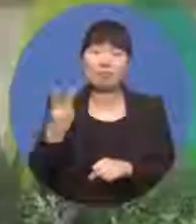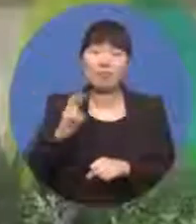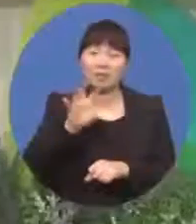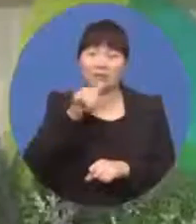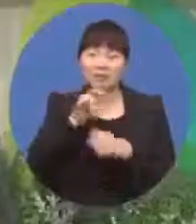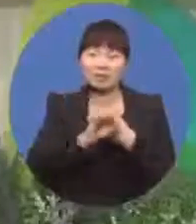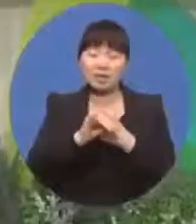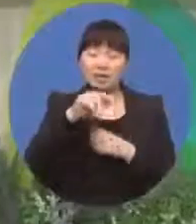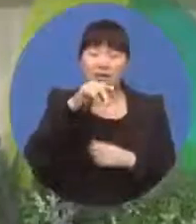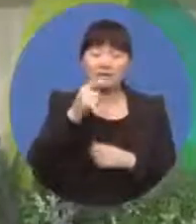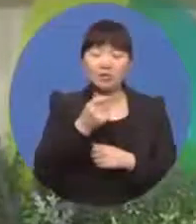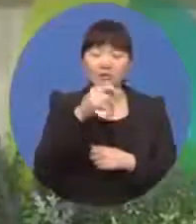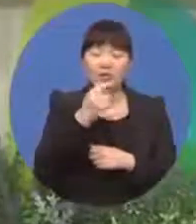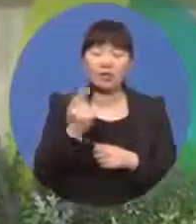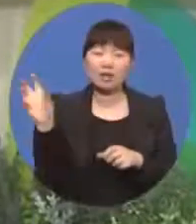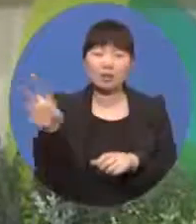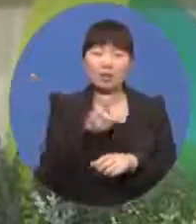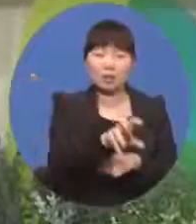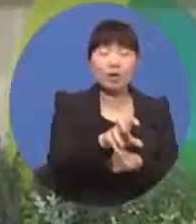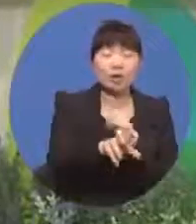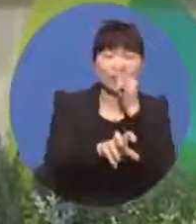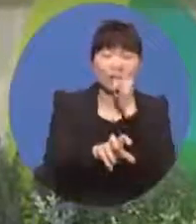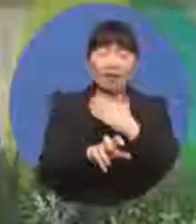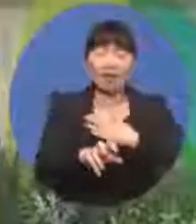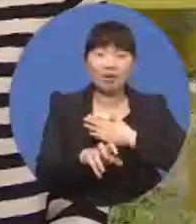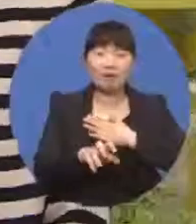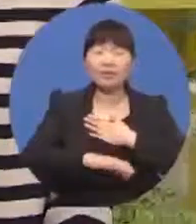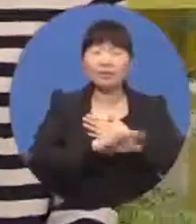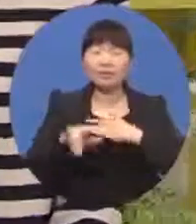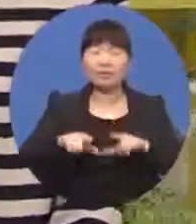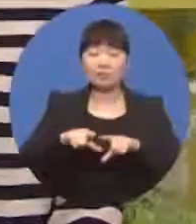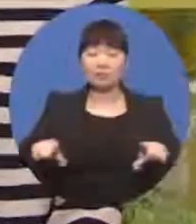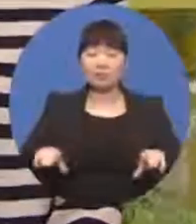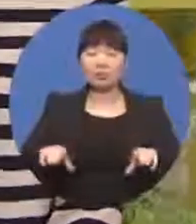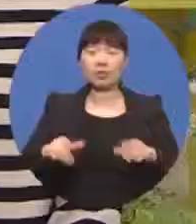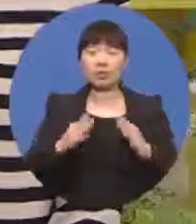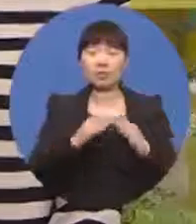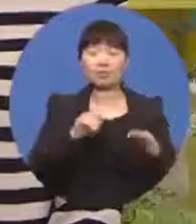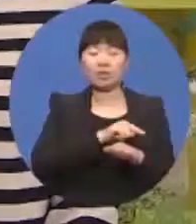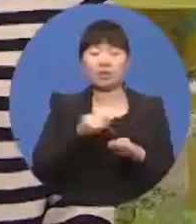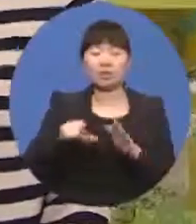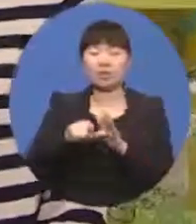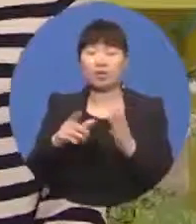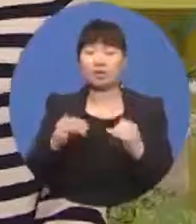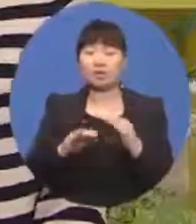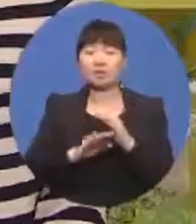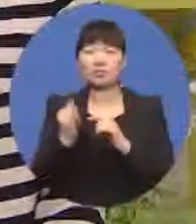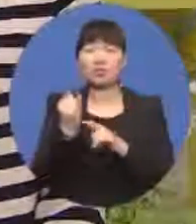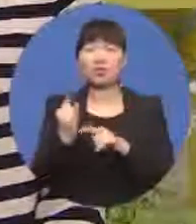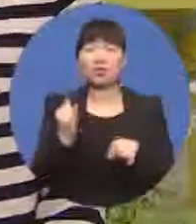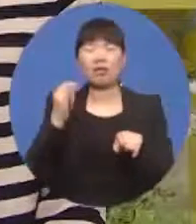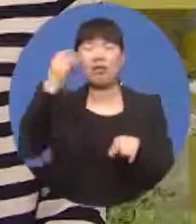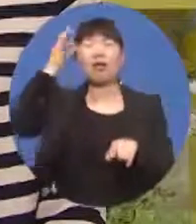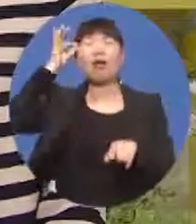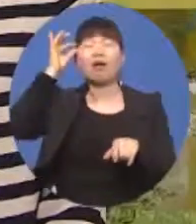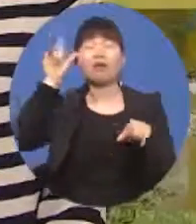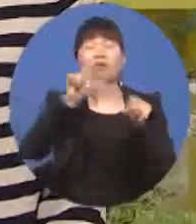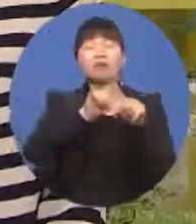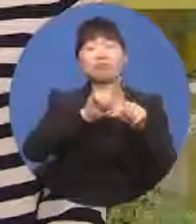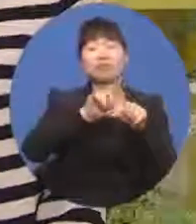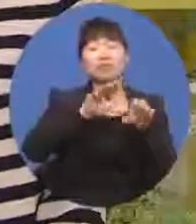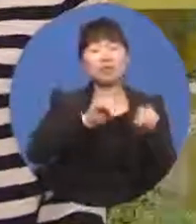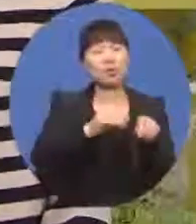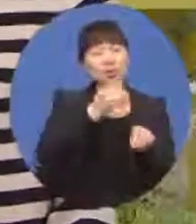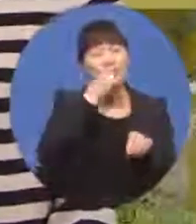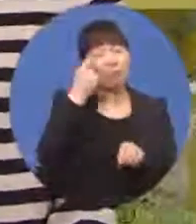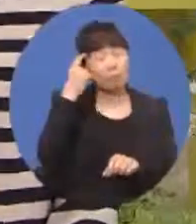돼요. 네. 네, 그래서 이걸 오토마틱으로 간다는 거거든요. 보통 네. 우리가 이제 네. 그 집을 나왔을 때 많은 주부님들이 가스 밸브를 잠궜나? 네. 뭐